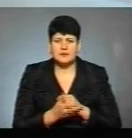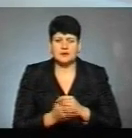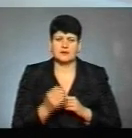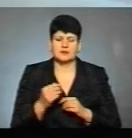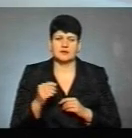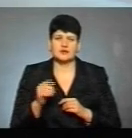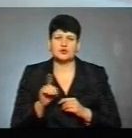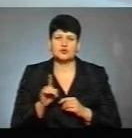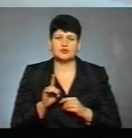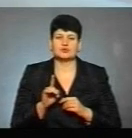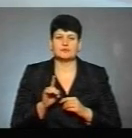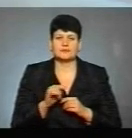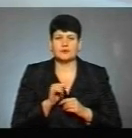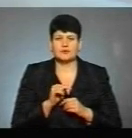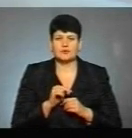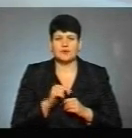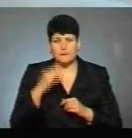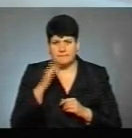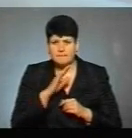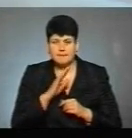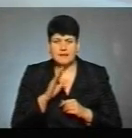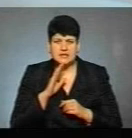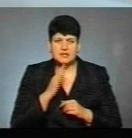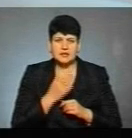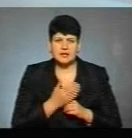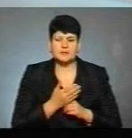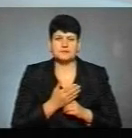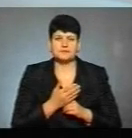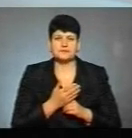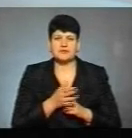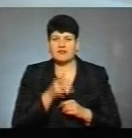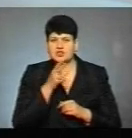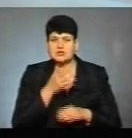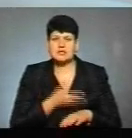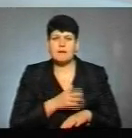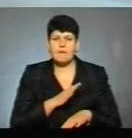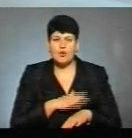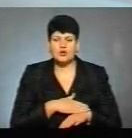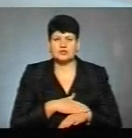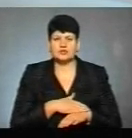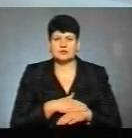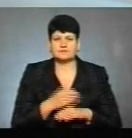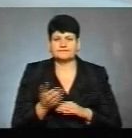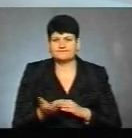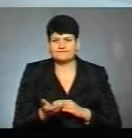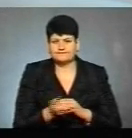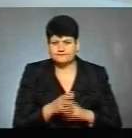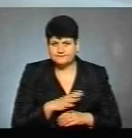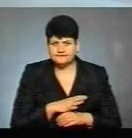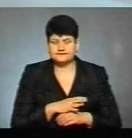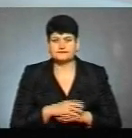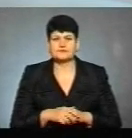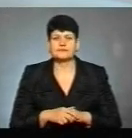там його десь батьки в часи Польщі батрачили, такі от в селі ходили